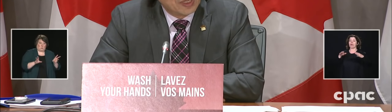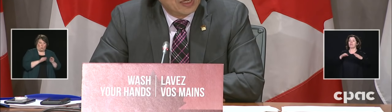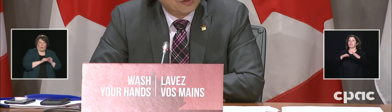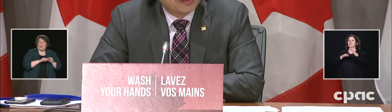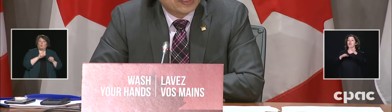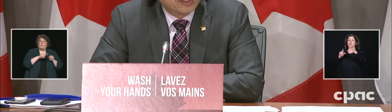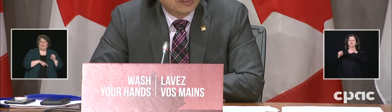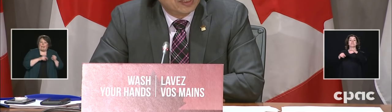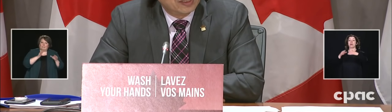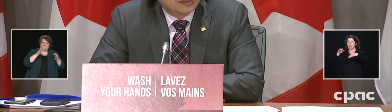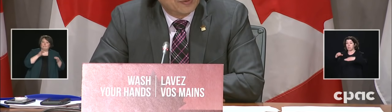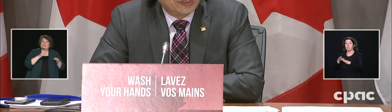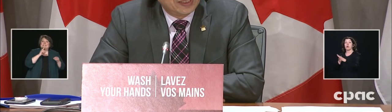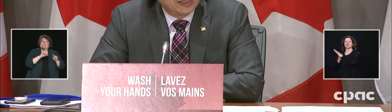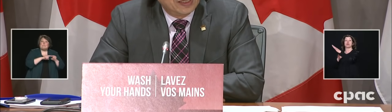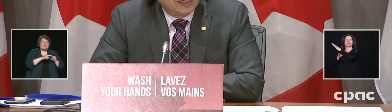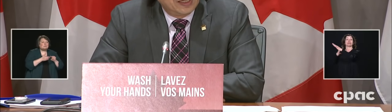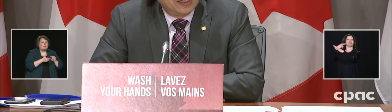question, concernant